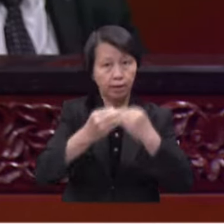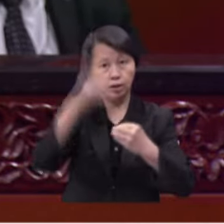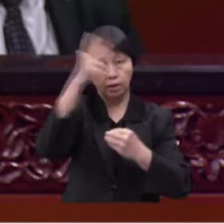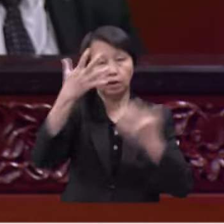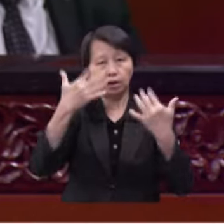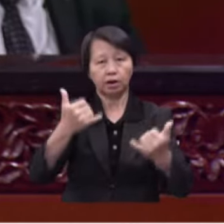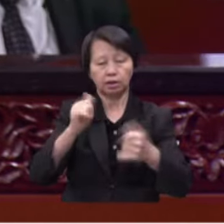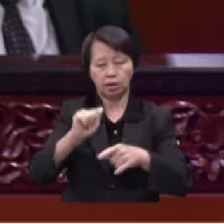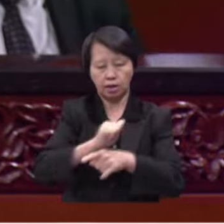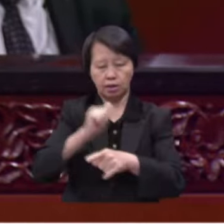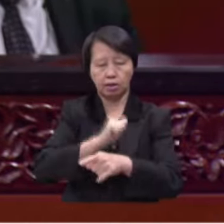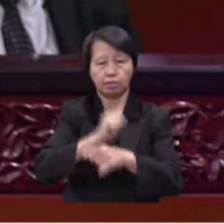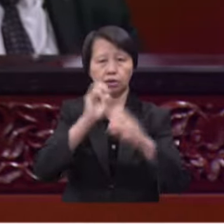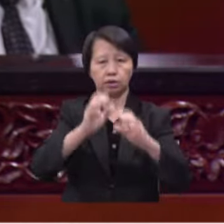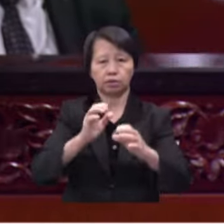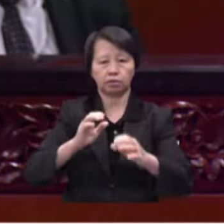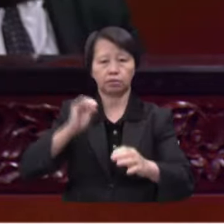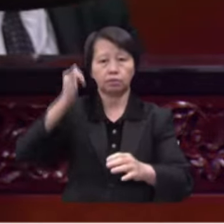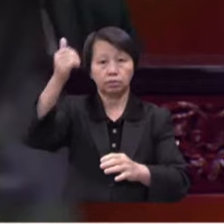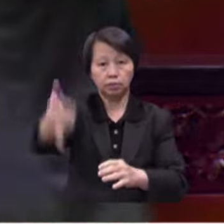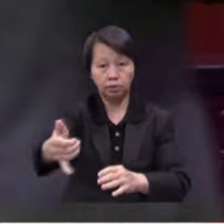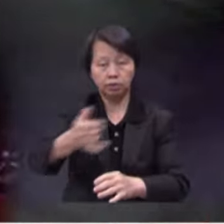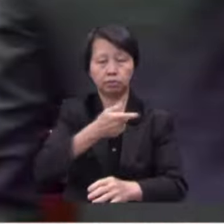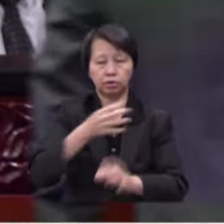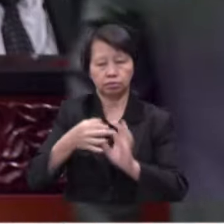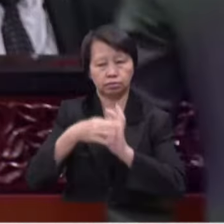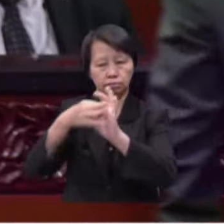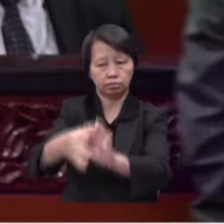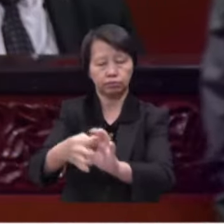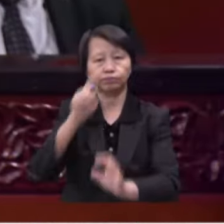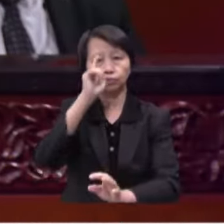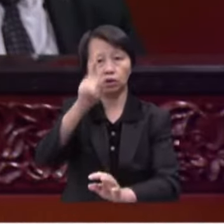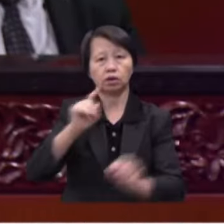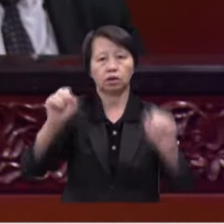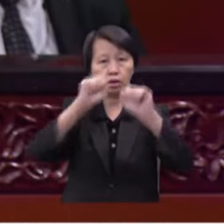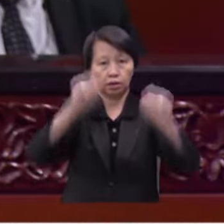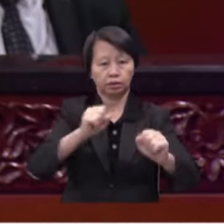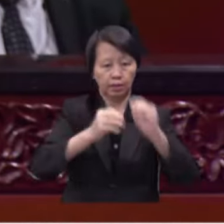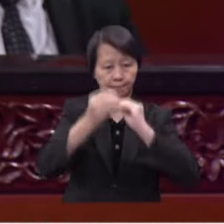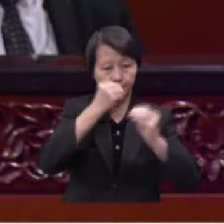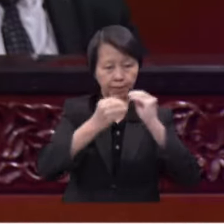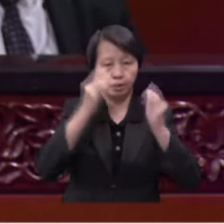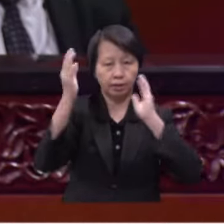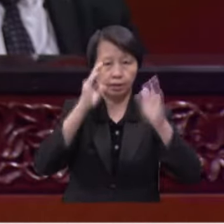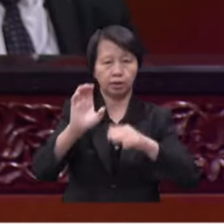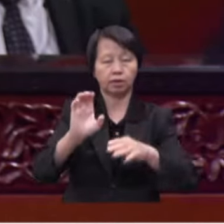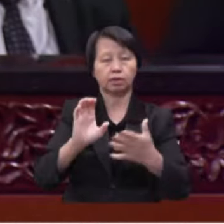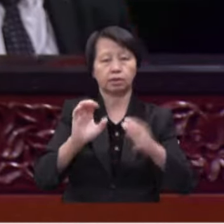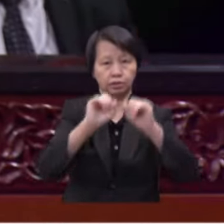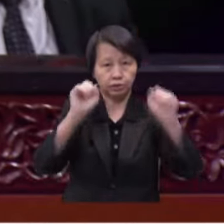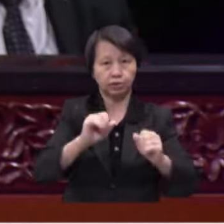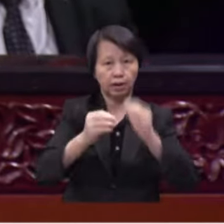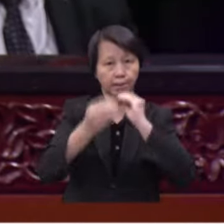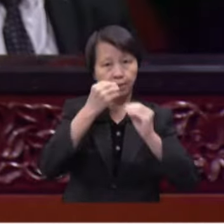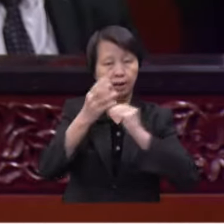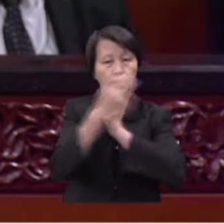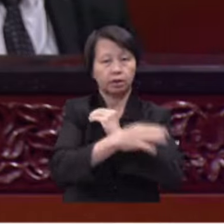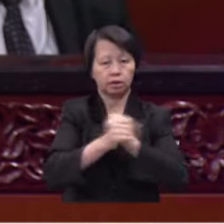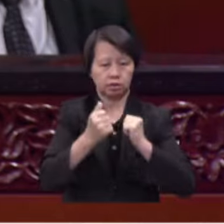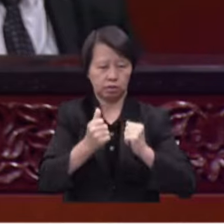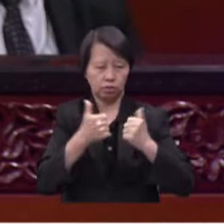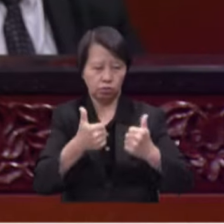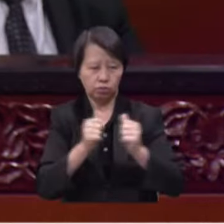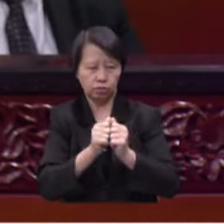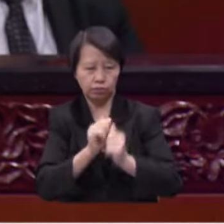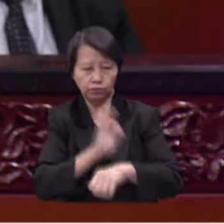hari ini menggambarkan pendekatan rental bagi memastikan sistem makanan nasional food system adalah mentap